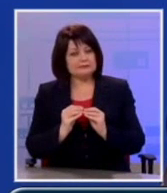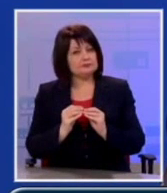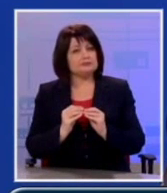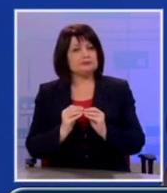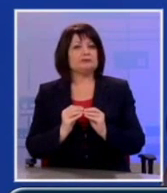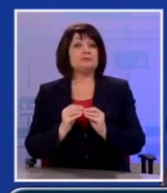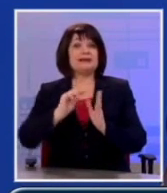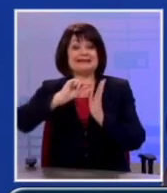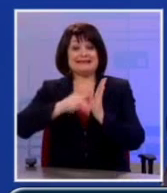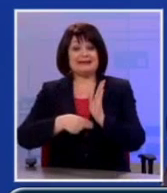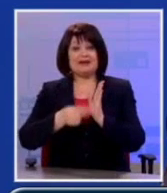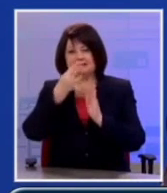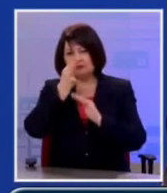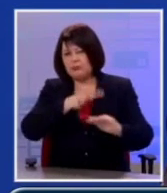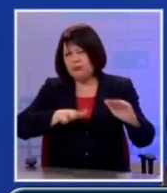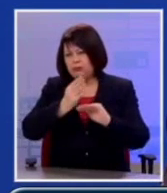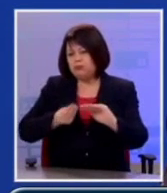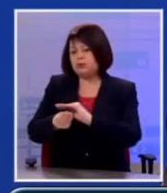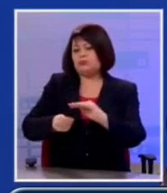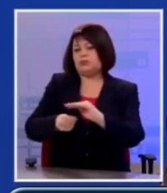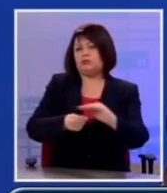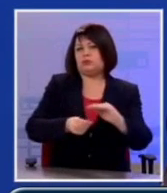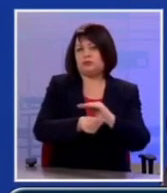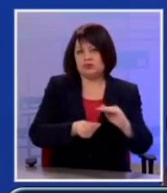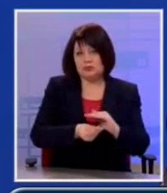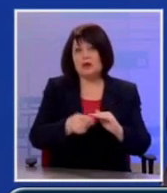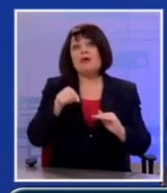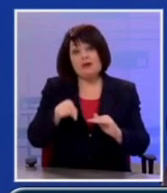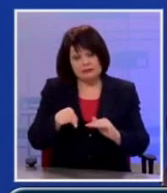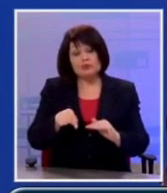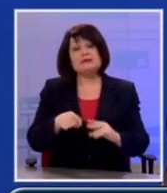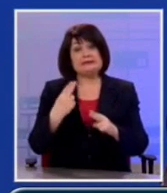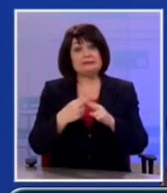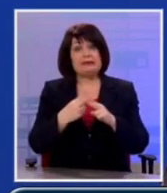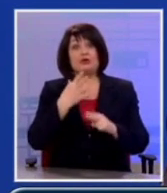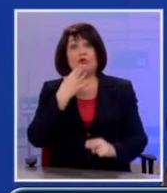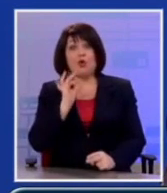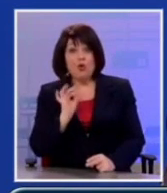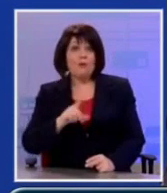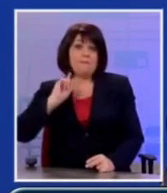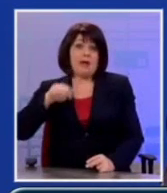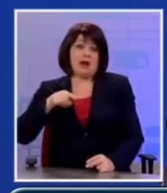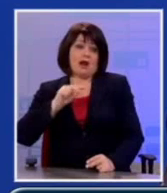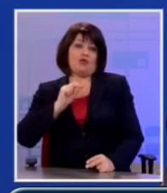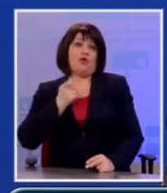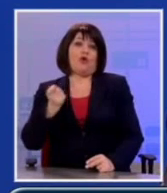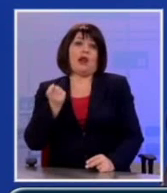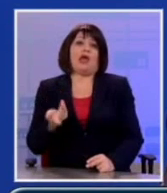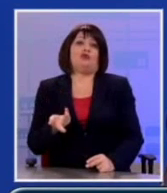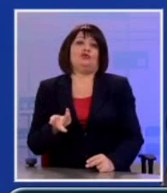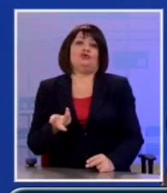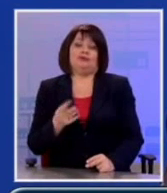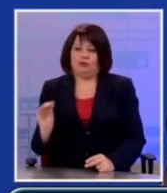εξυπηρέτηση συμβάσεων διαφθοράς αποτελούν γενεσιουργό λόγο παράνομου χρέους,